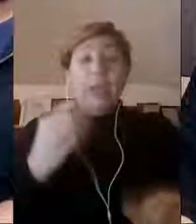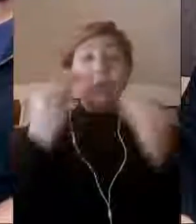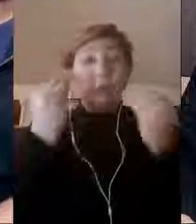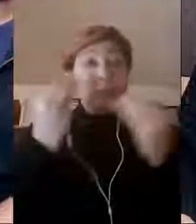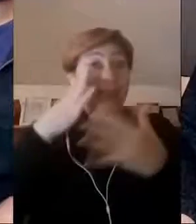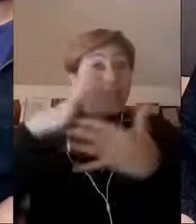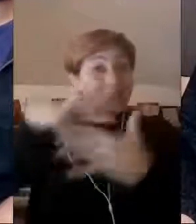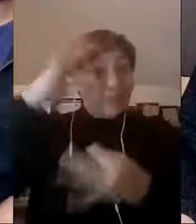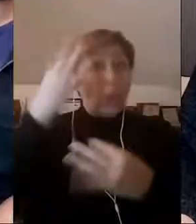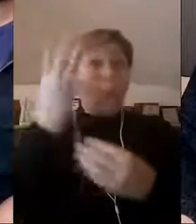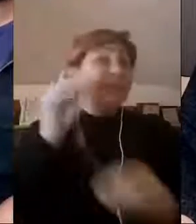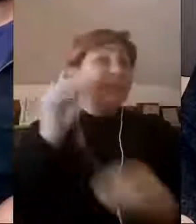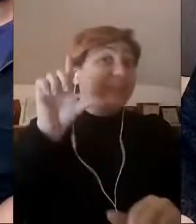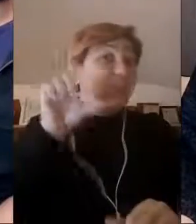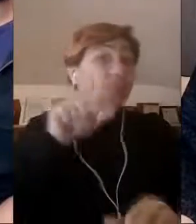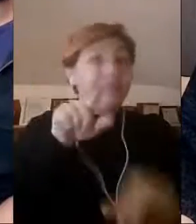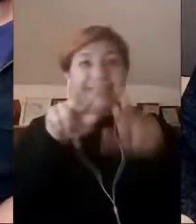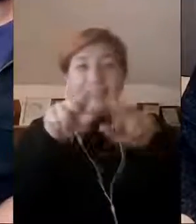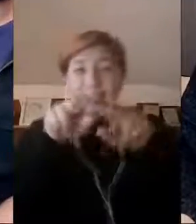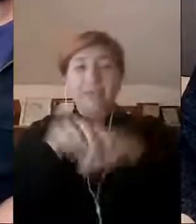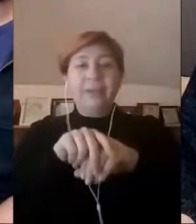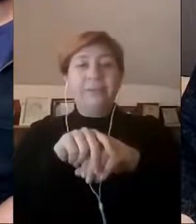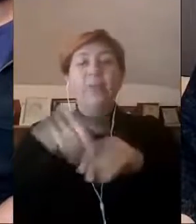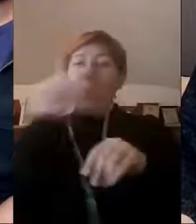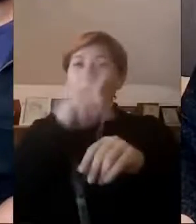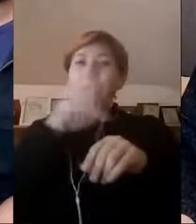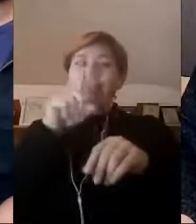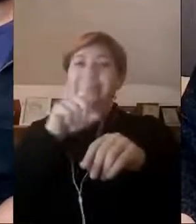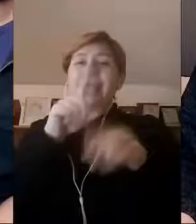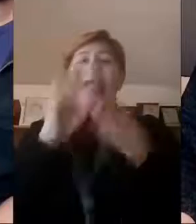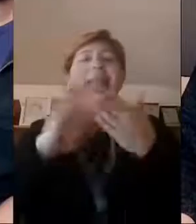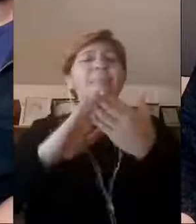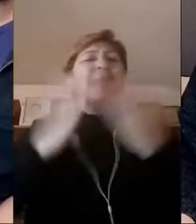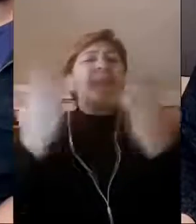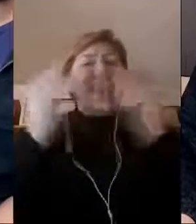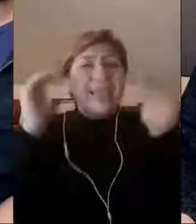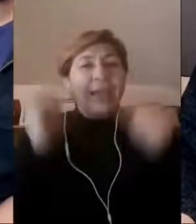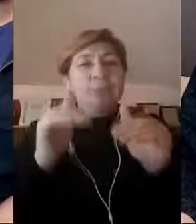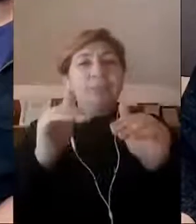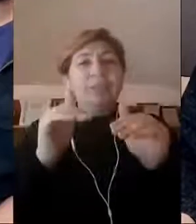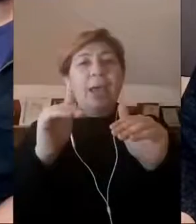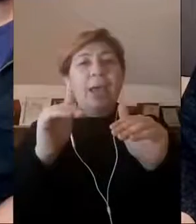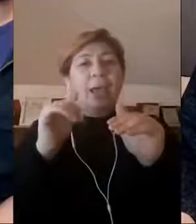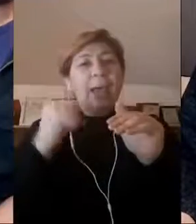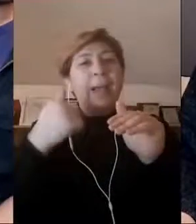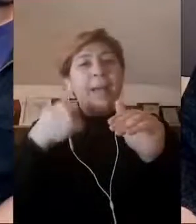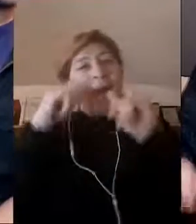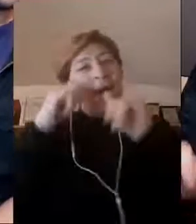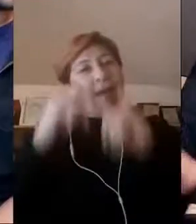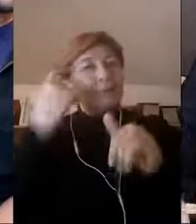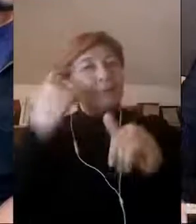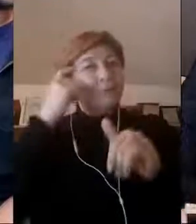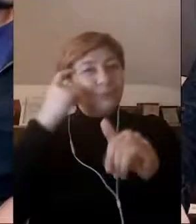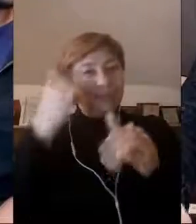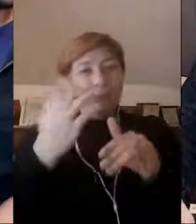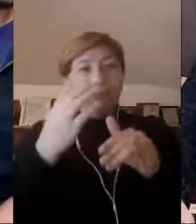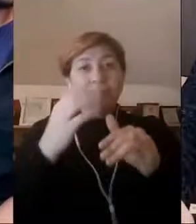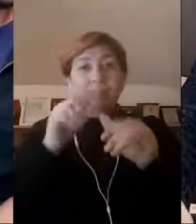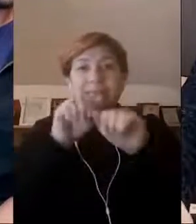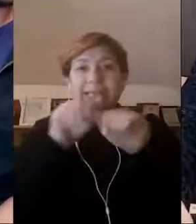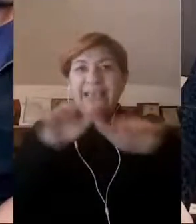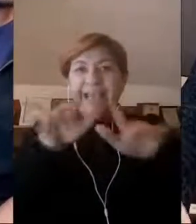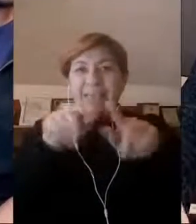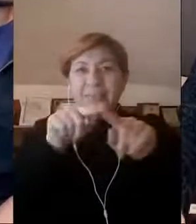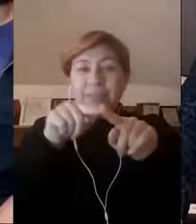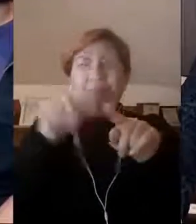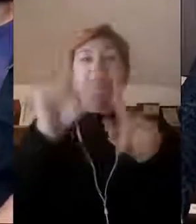insanların olması gerekiyor sizin gibi. O yüzden de hep elimden geldiğince ben de çünkü bundan 7 yayın mı gitti? Bir dakika. Yayın anlık Yok. bir Yok an gitti.